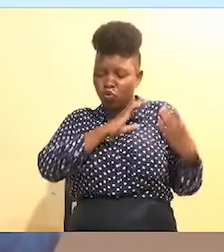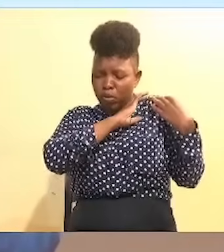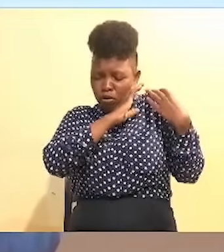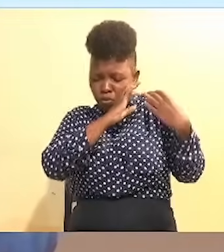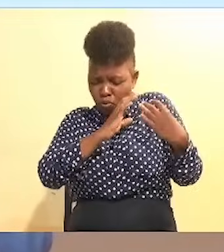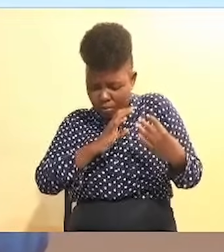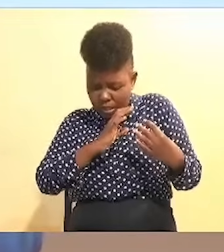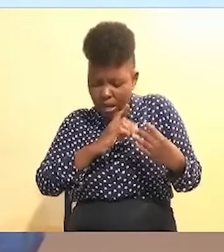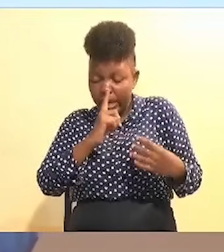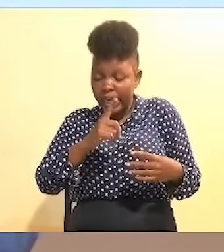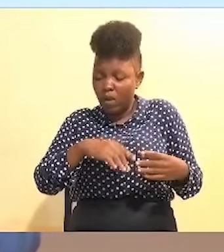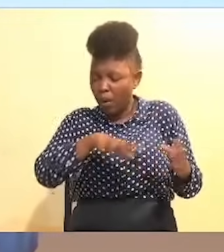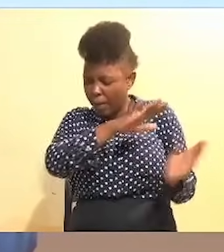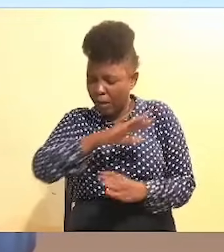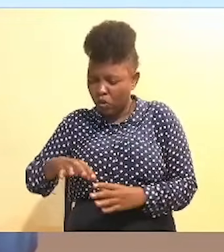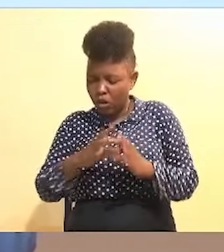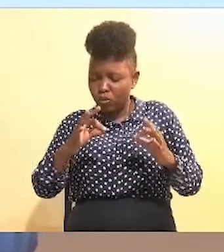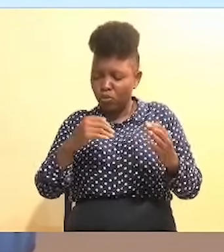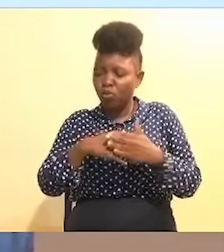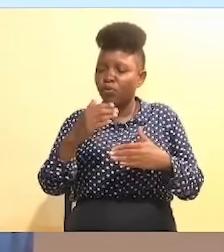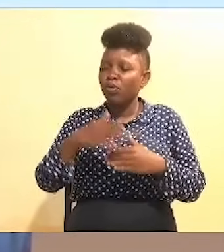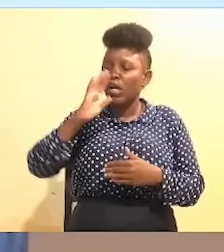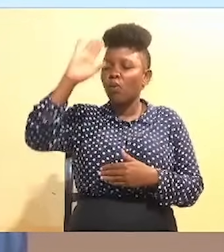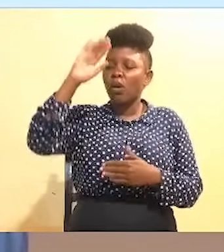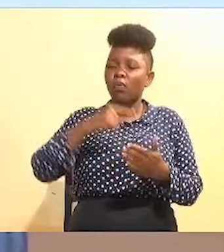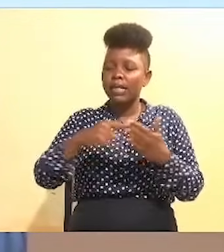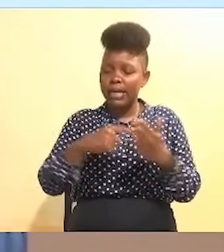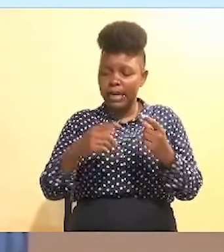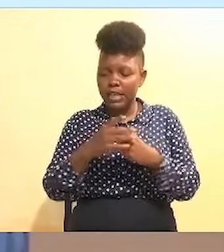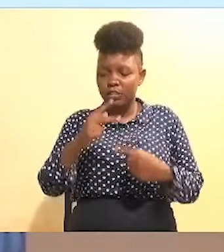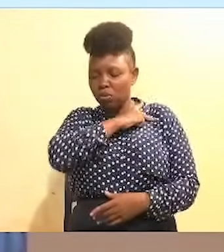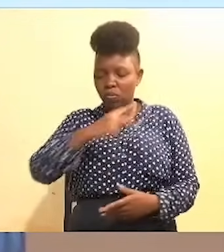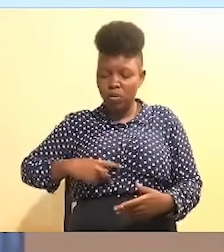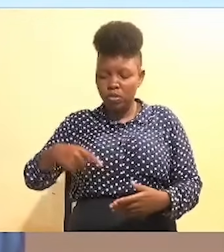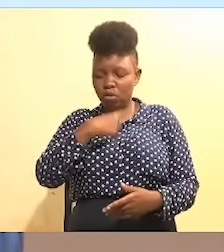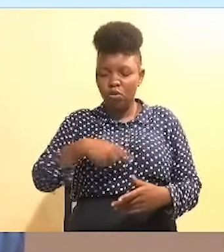ikiwa imeondoka, na utukufu kurudie wewe. Kwa jina la Yesu Kristo